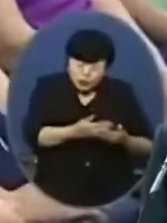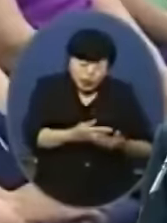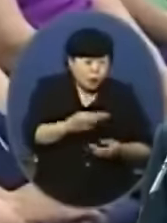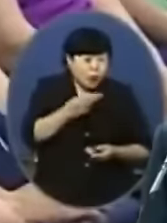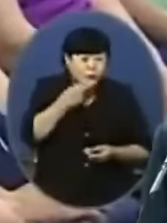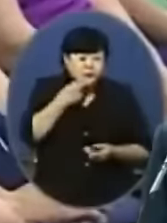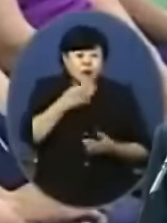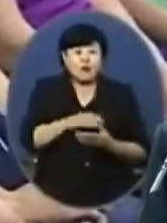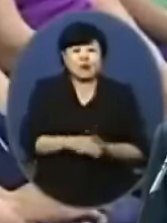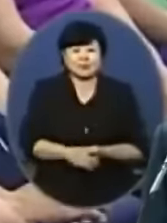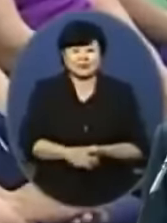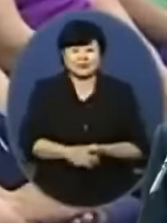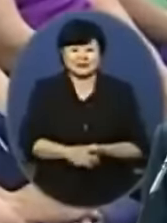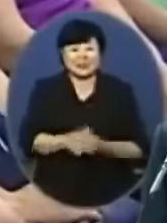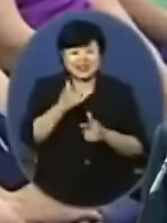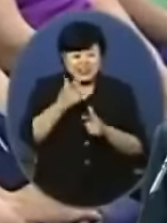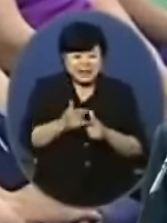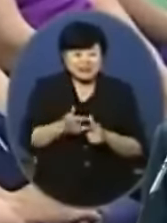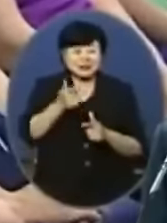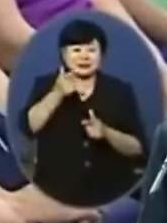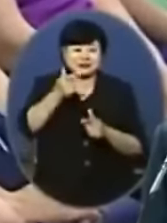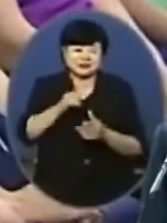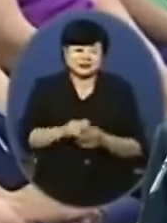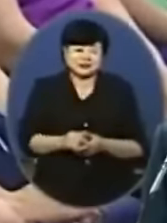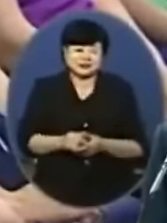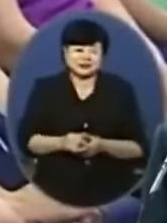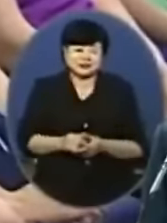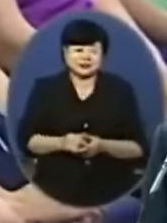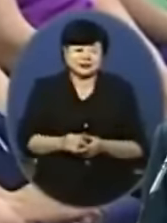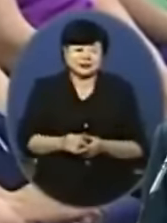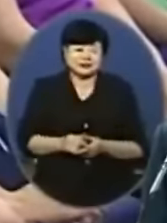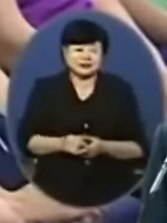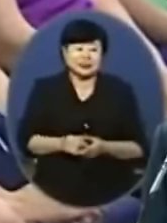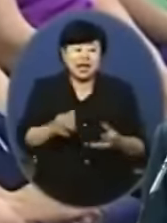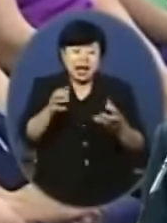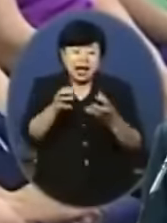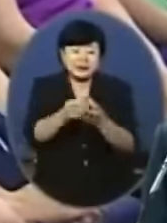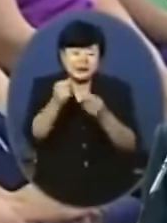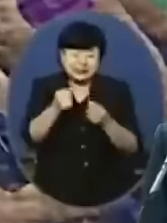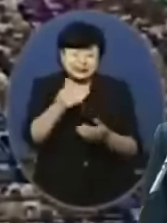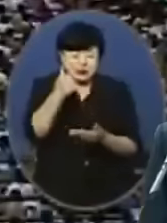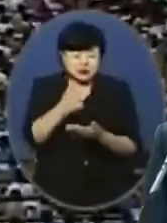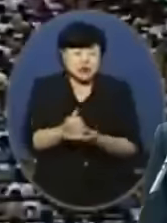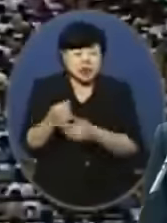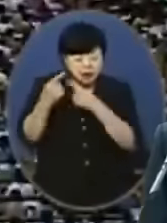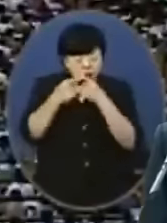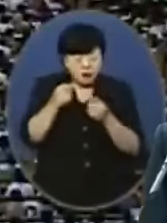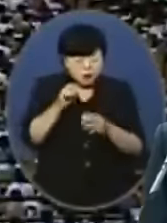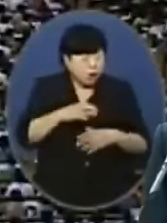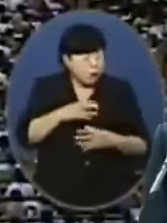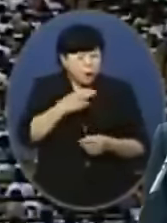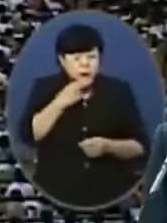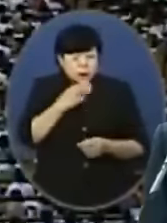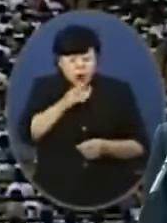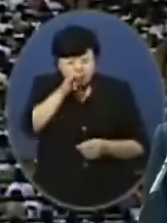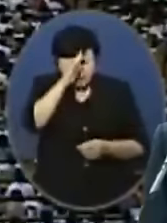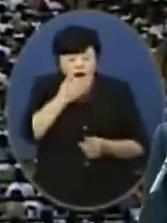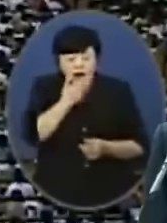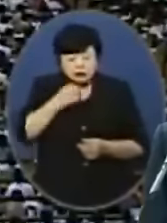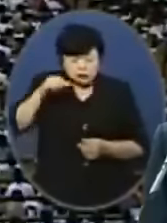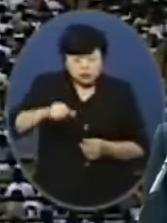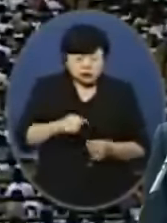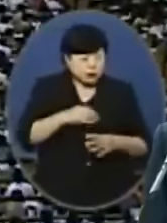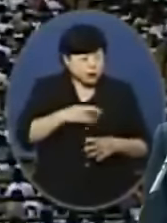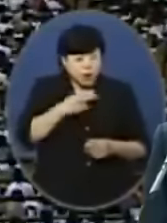없는 것입니다. 예수님이 알파로 우리와 같이 계시기 때문에 죄와 허물도 겁나지 아니하고 질병과 저주도